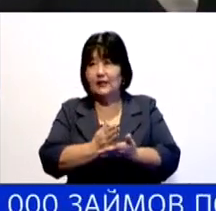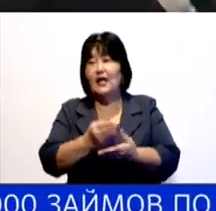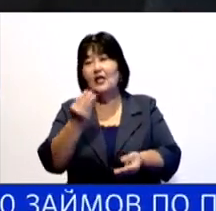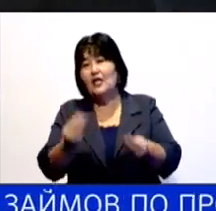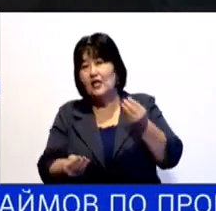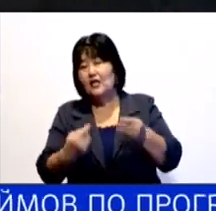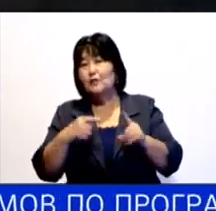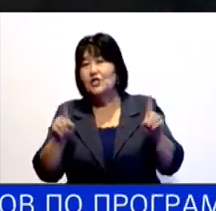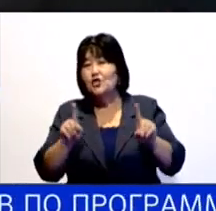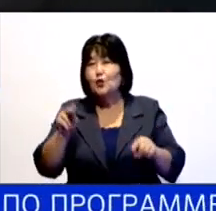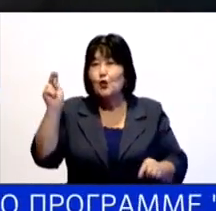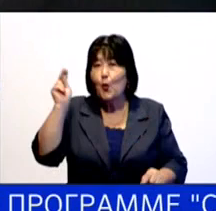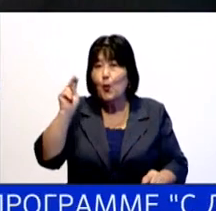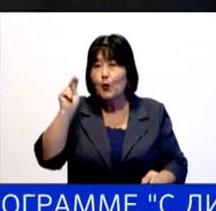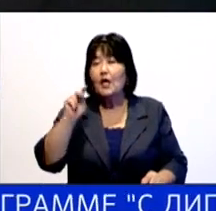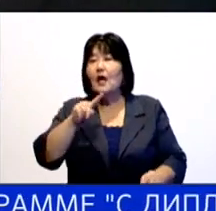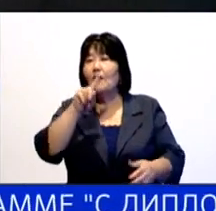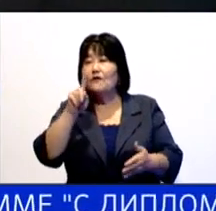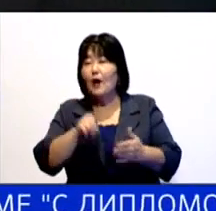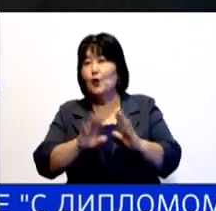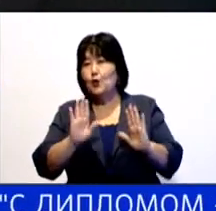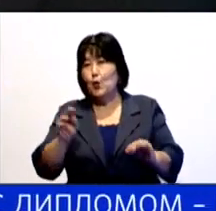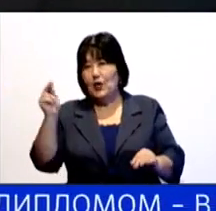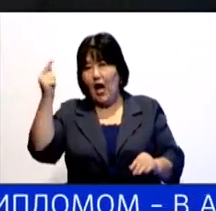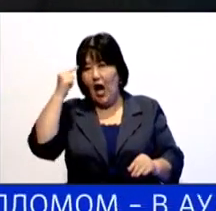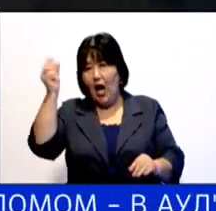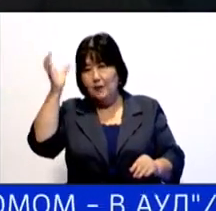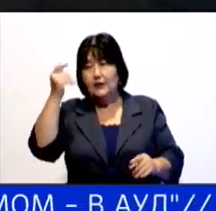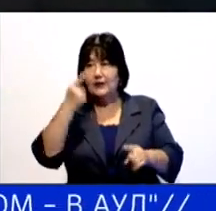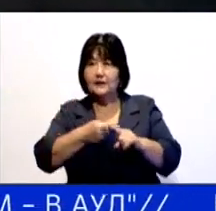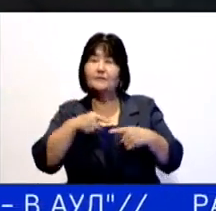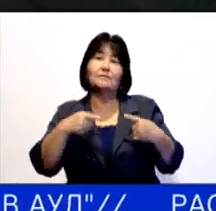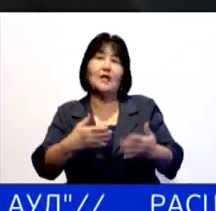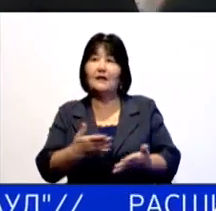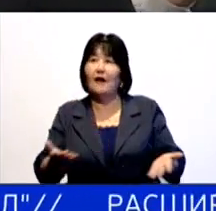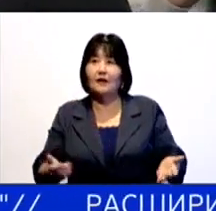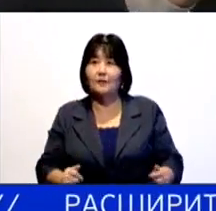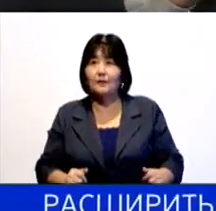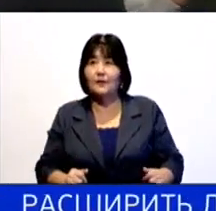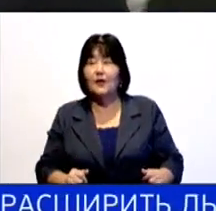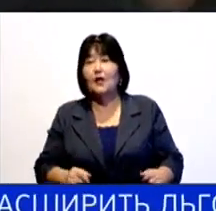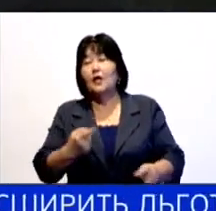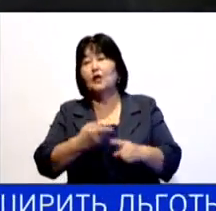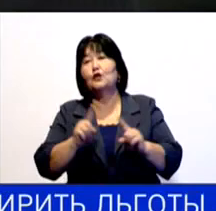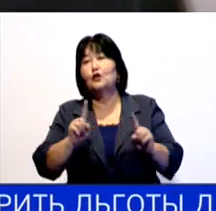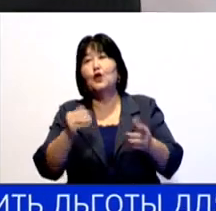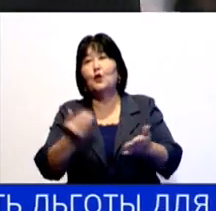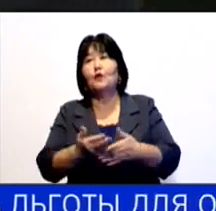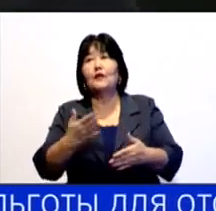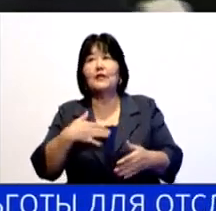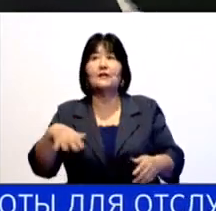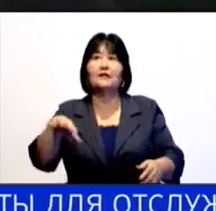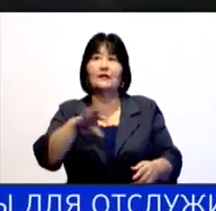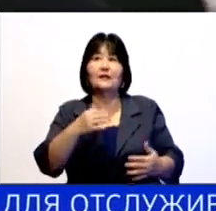играя, мы чему-то учимся. Здесь вопросы не только образовательные, и интертеймент и так далее. То есть это что-то новое для нашего рынка, так